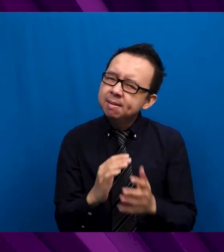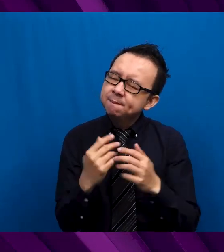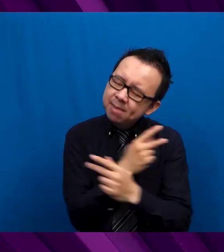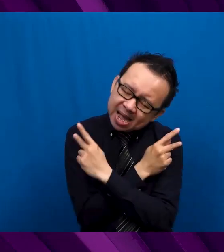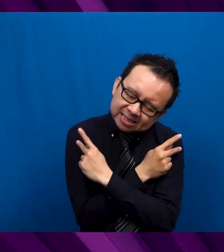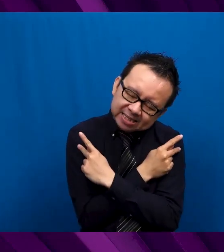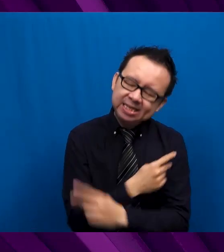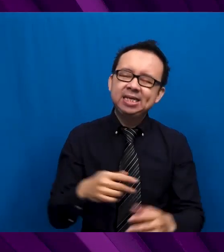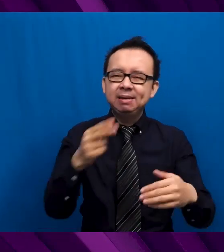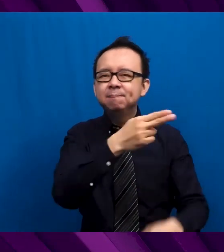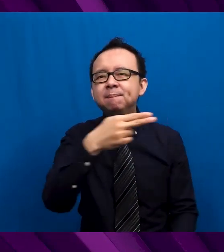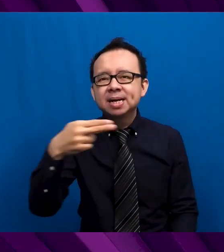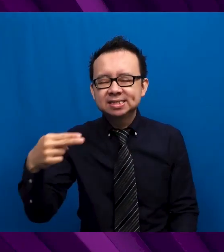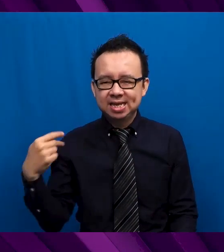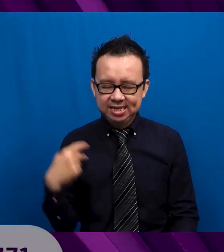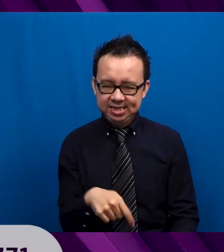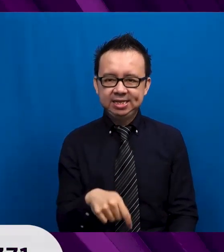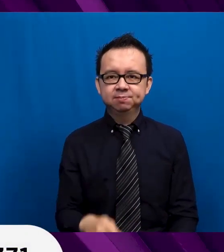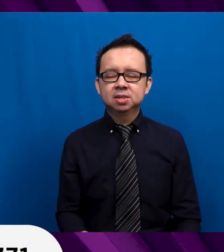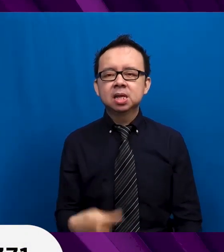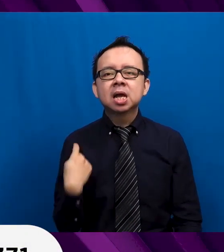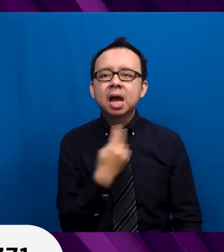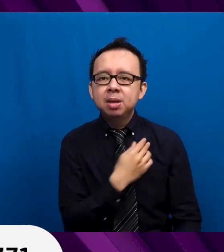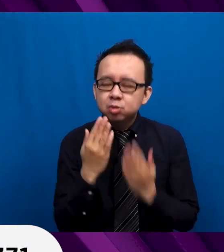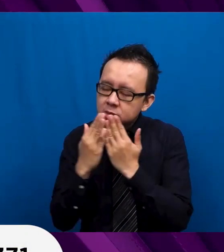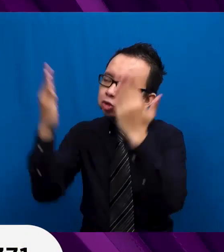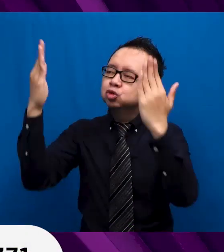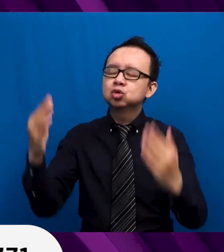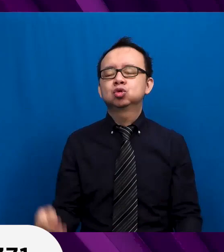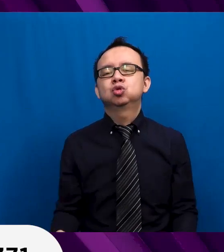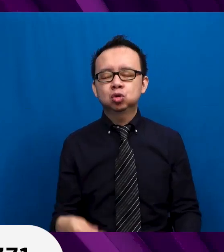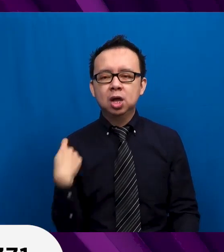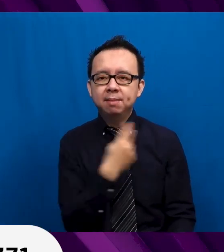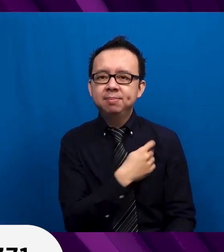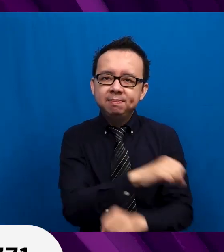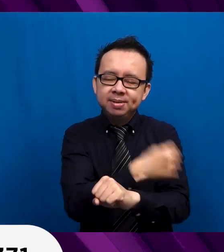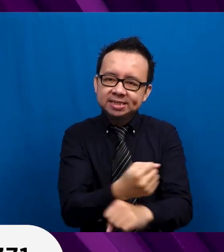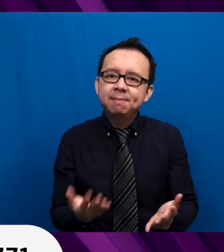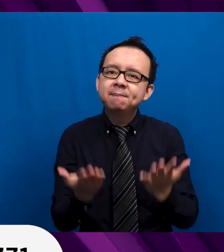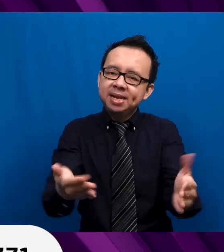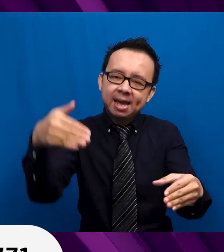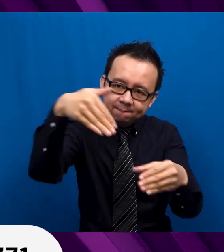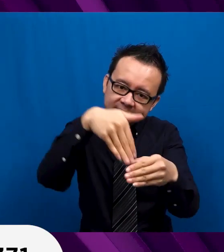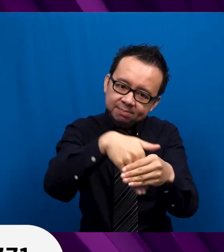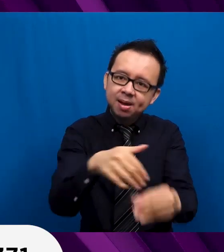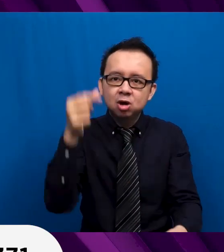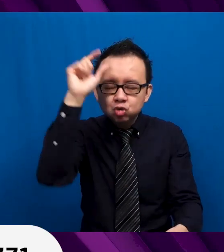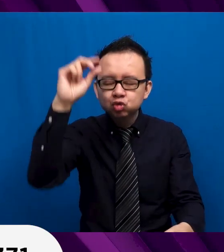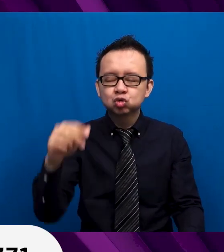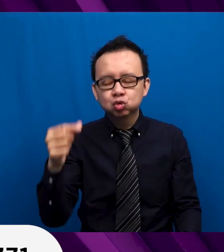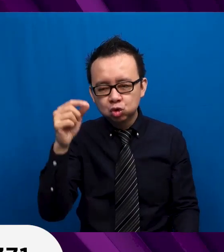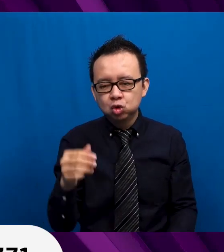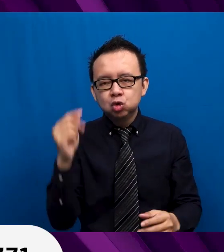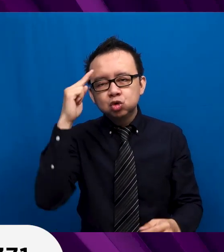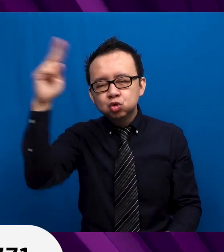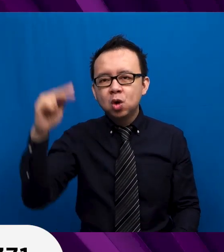Kami juga mengucap syukur kalau kami diberi kesempatan untuk memberikan persembahan. Biar kami memberi persembahan dengan hati yang dengan ucapan syukur, dengan hati yang